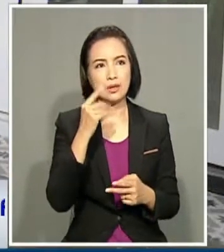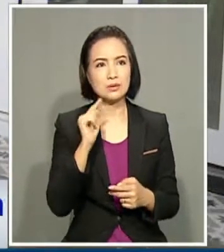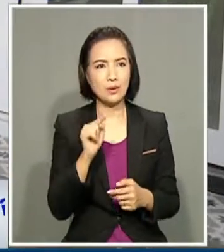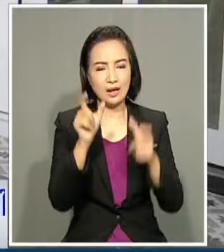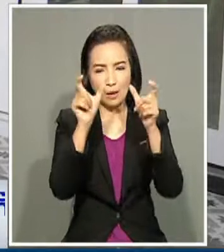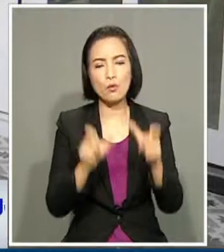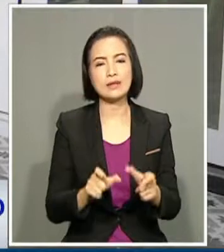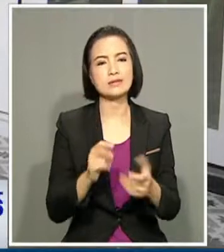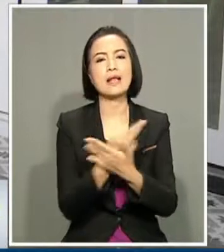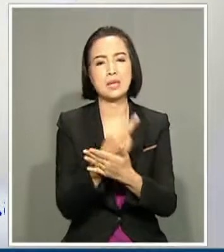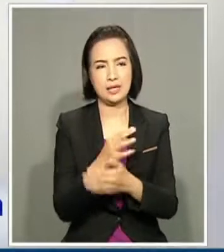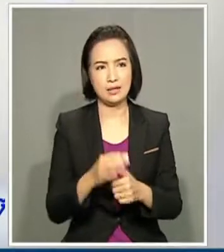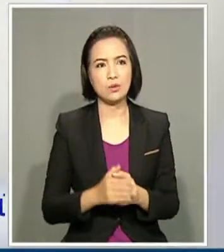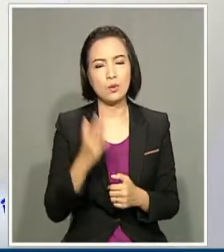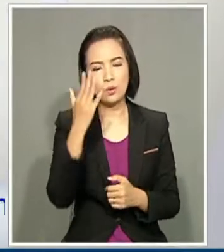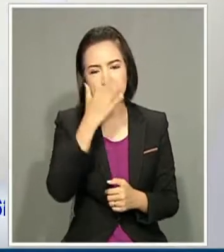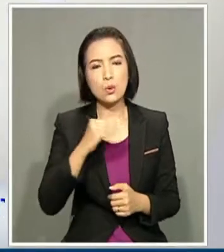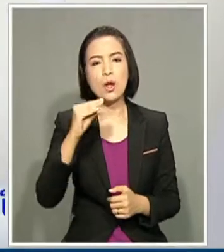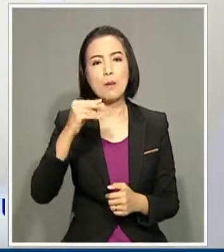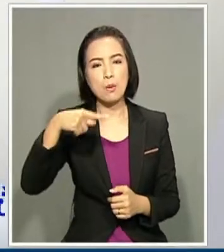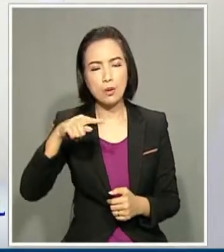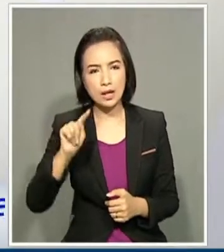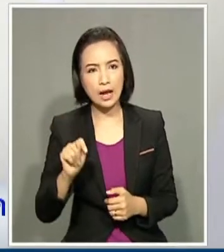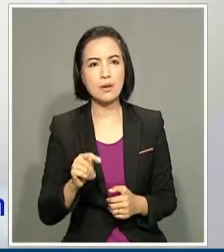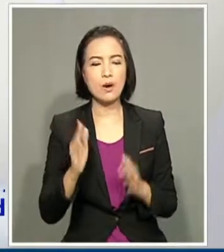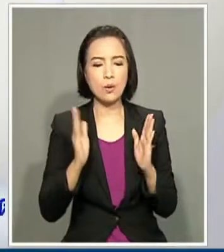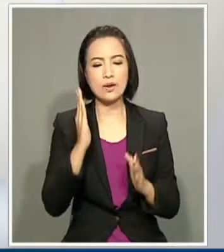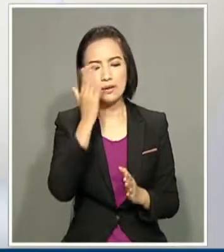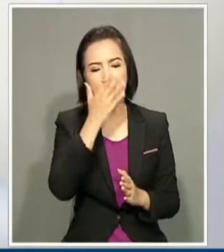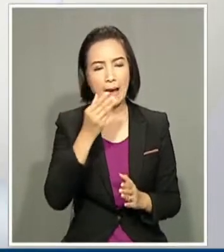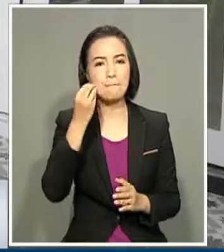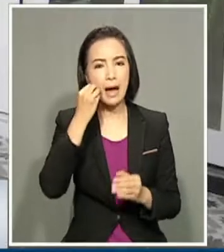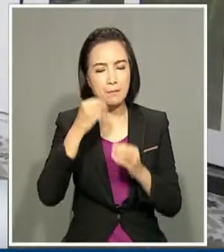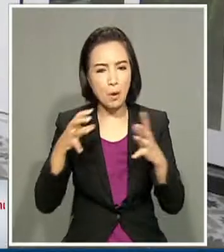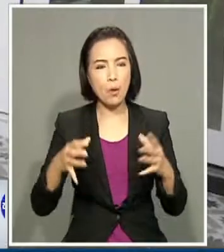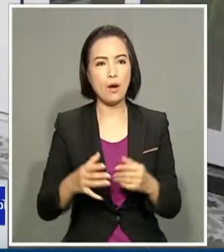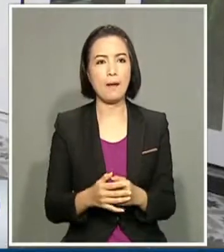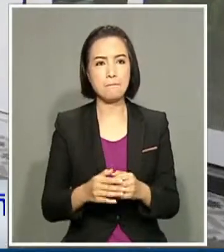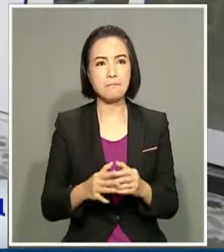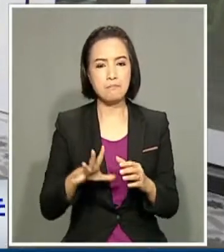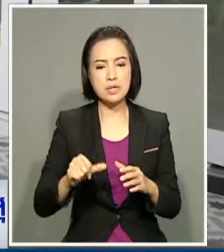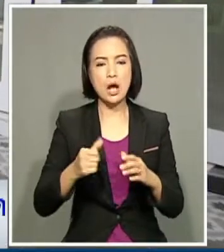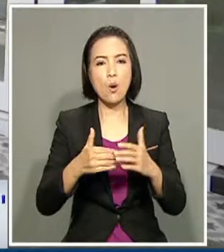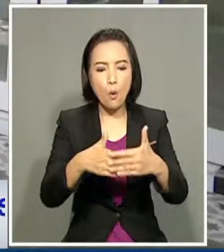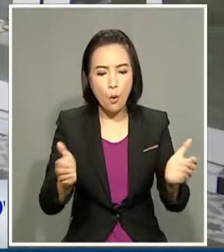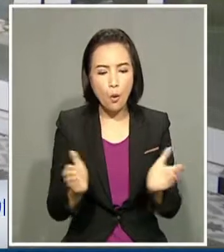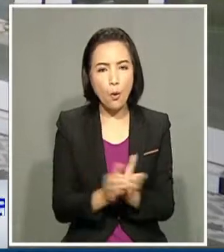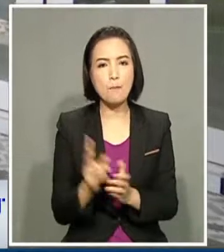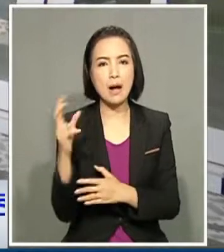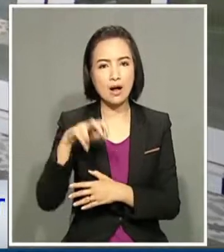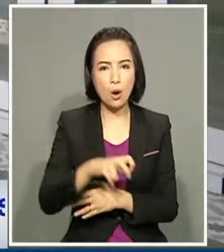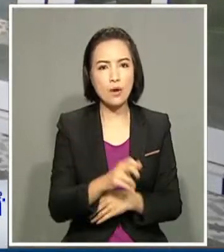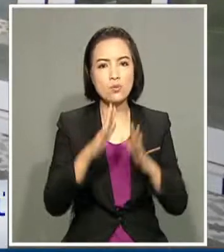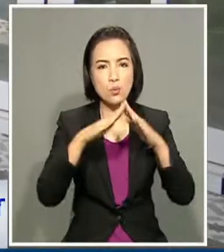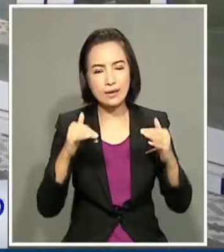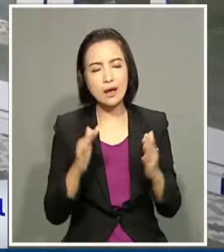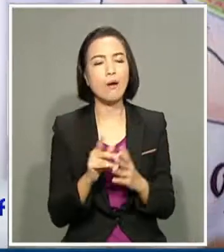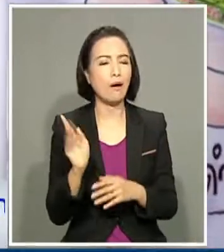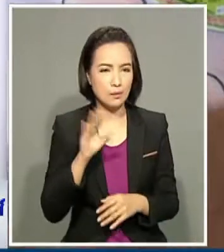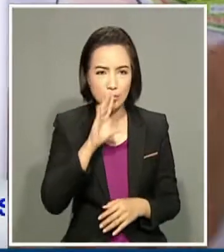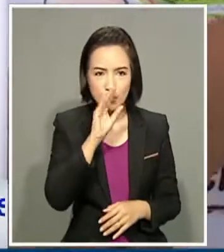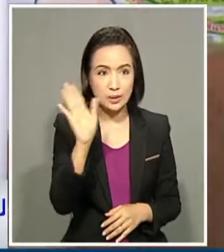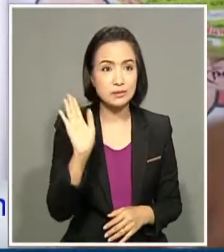จังหวัดนี ่ใช่ค่ะ โอ้แค่ถามว่าเป็นคนสวยที่ไหนทำไมมันยาวขนาดนั้นเลยเหรออันนี้อะไรครับ อันนี้วุ้นมะพร้าวเก๊กฮ